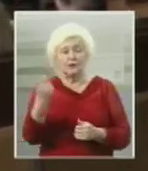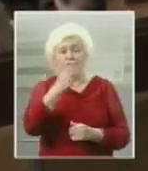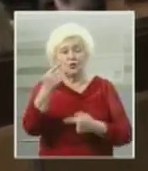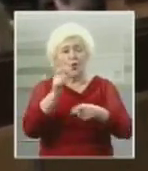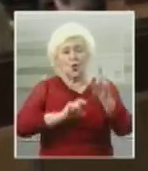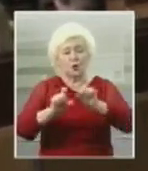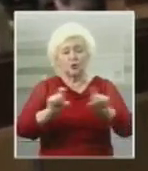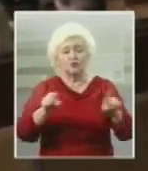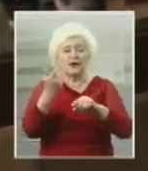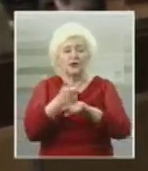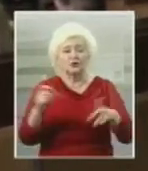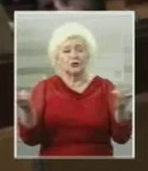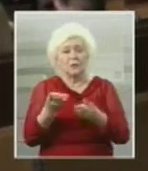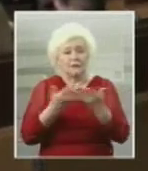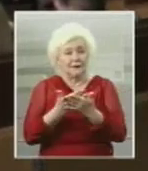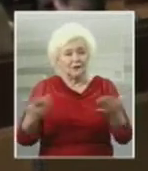дуже потрібна річ